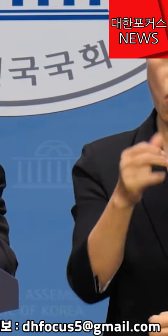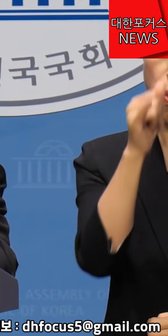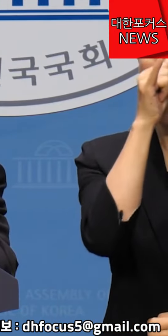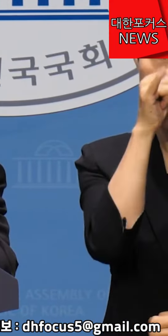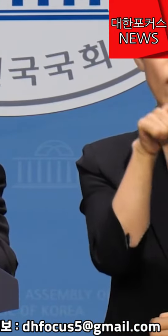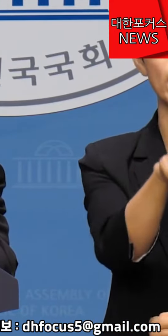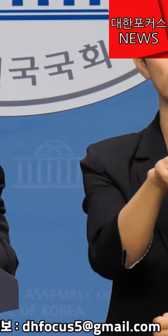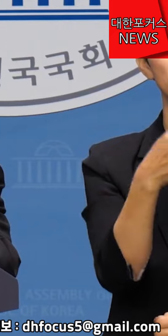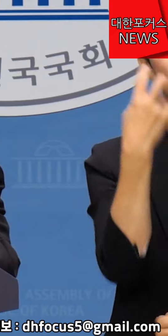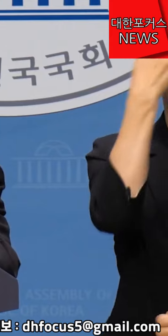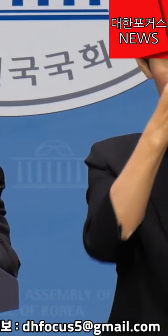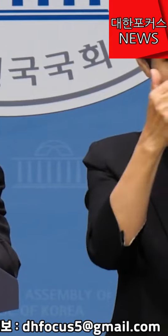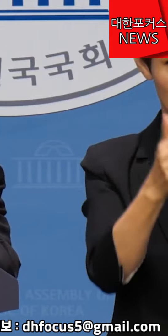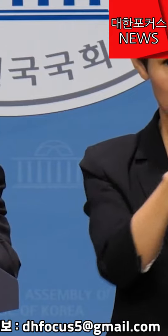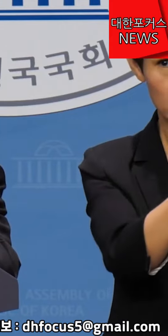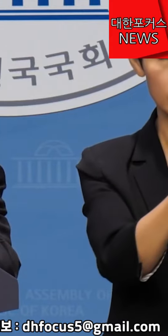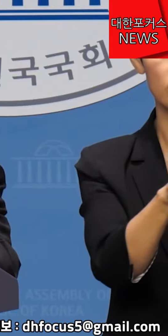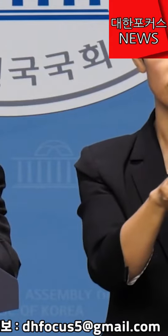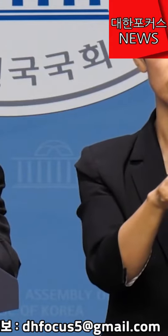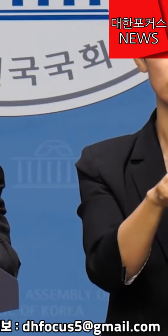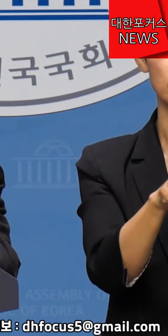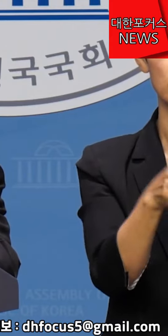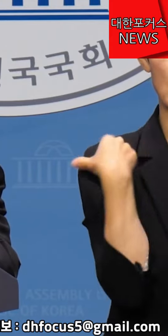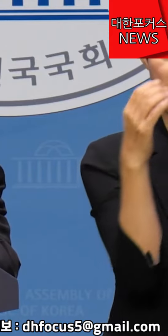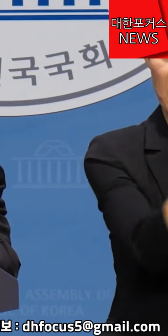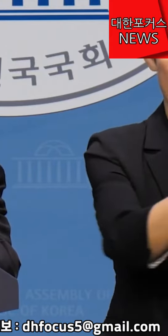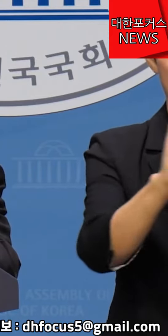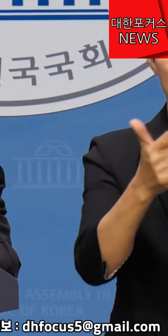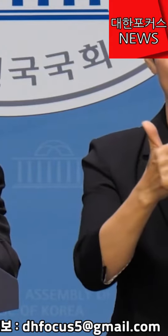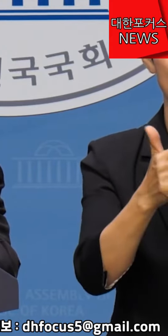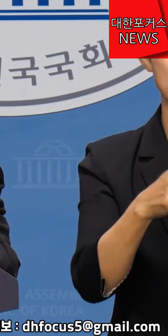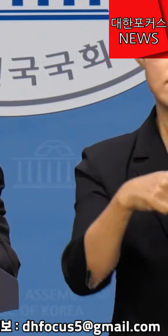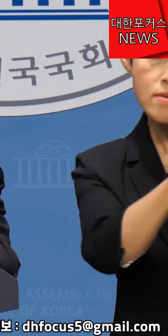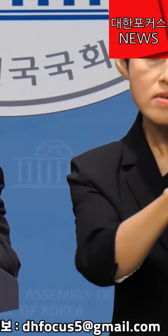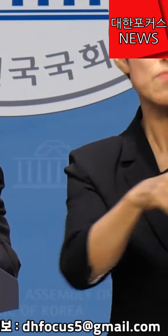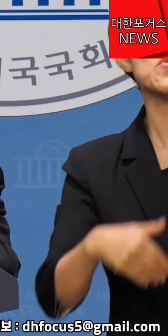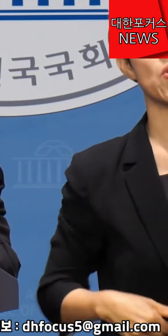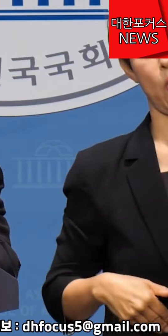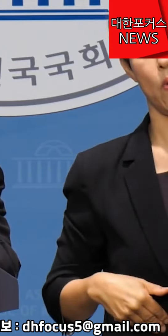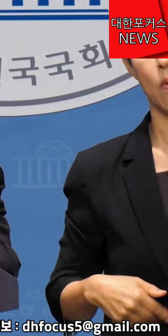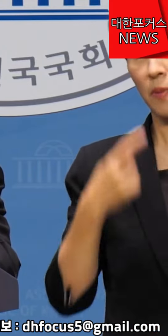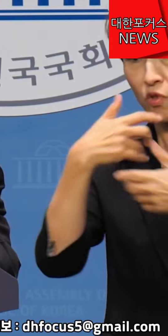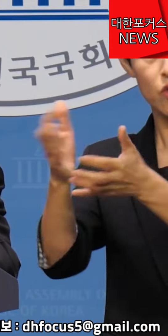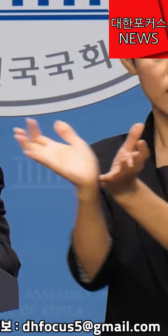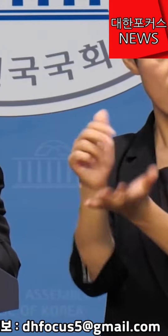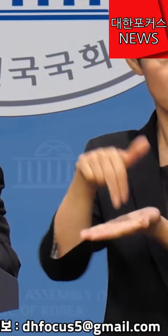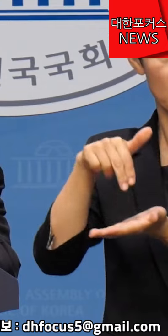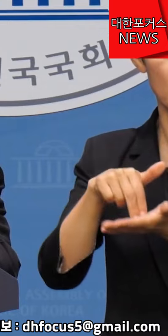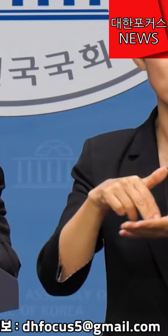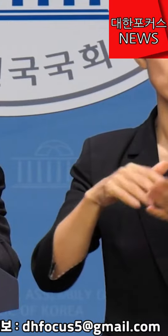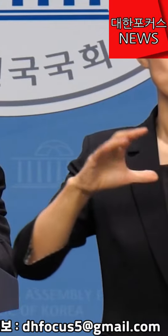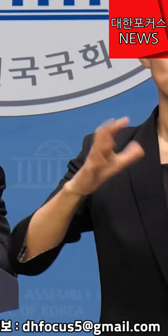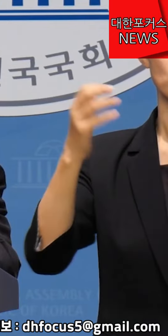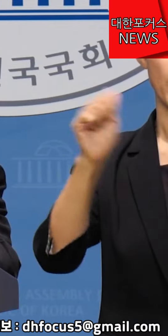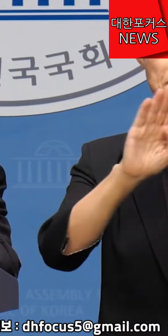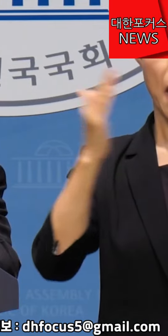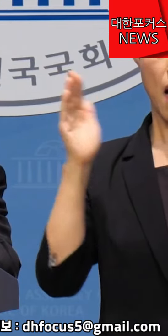일삼고 있는 정치검찰은 수사의 주체가 아니라 수사의 대상입니다. 민주당은 국회 개원과